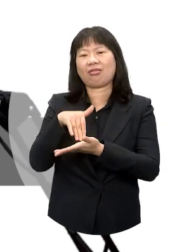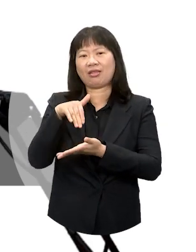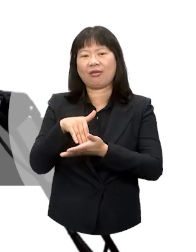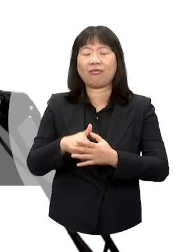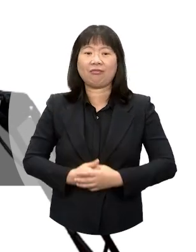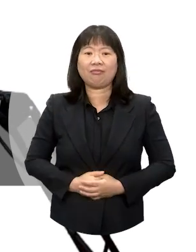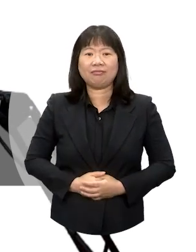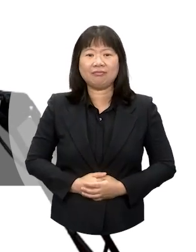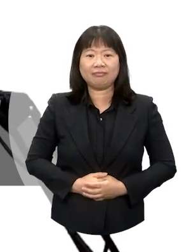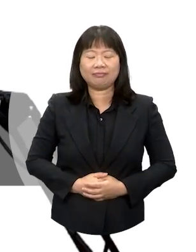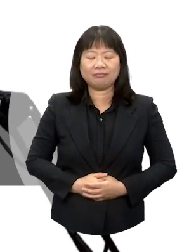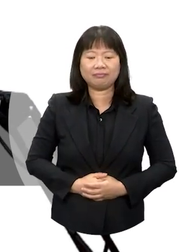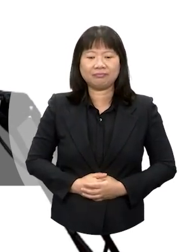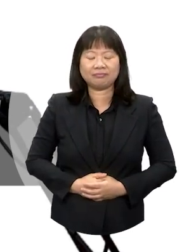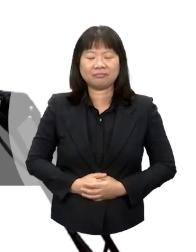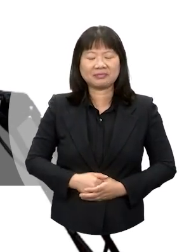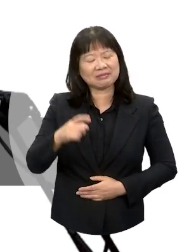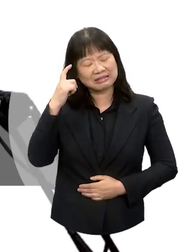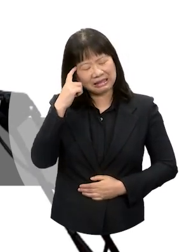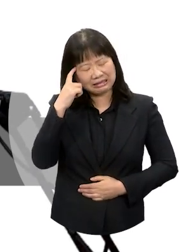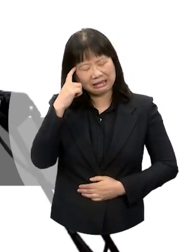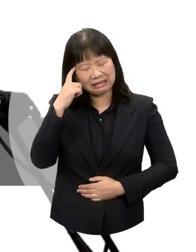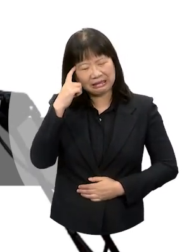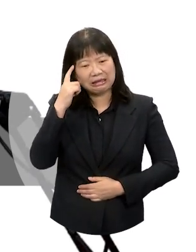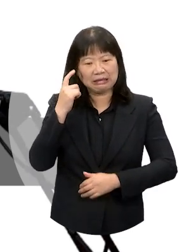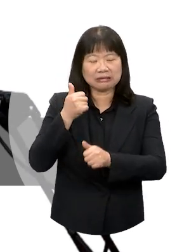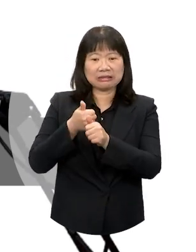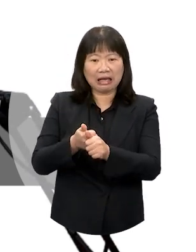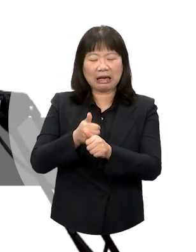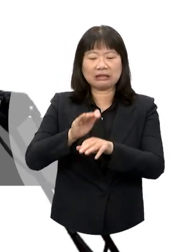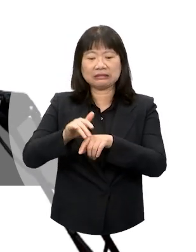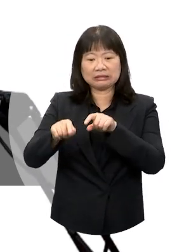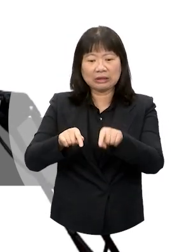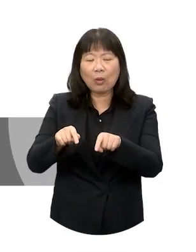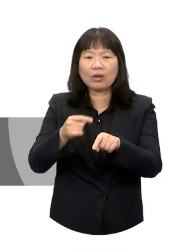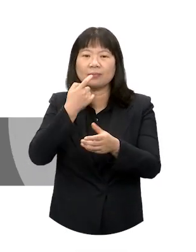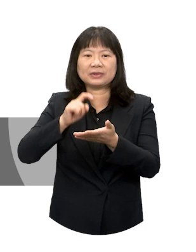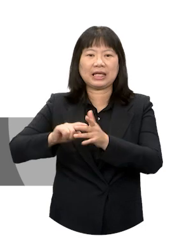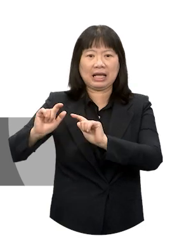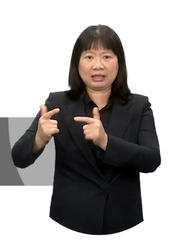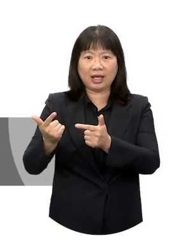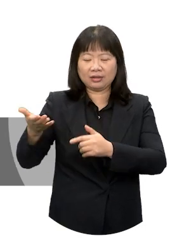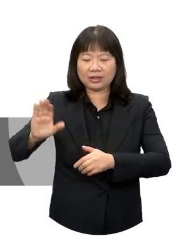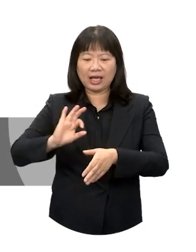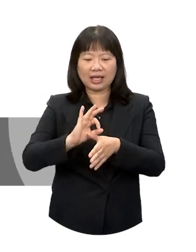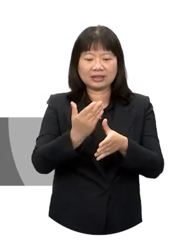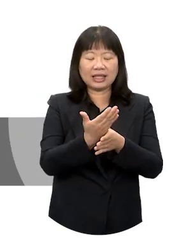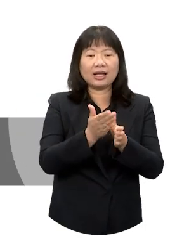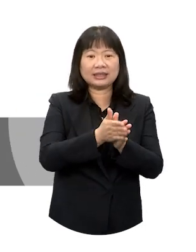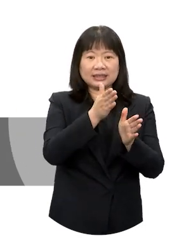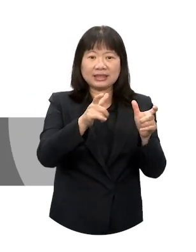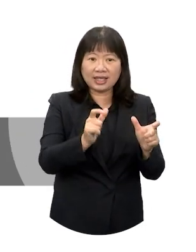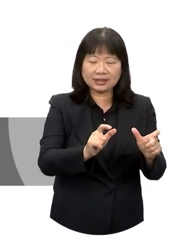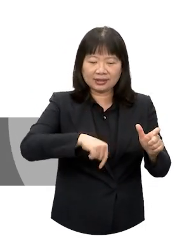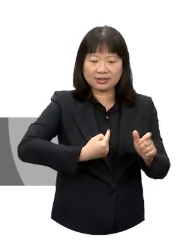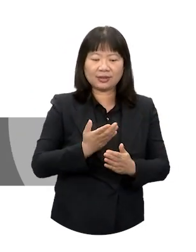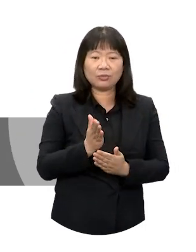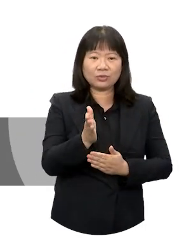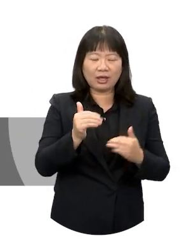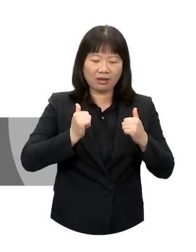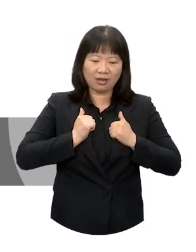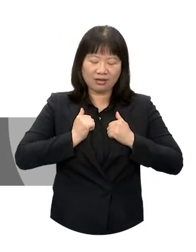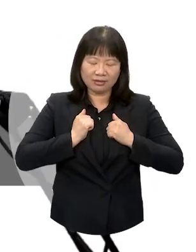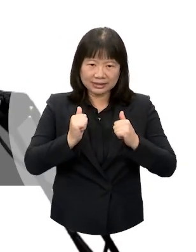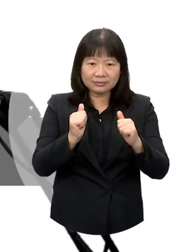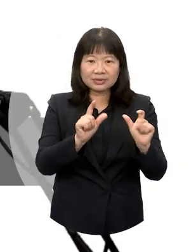반성하게 되는데요. 이 사실 생각한 대로 사는 게 쉽지만은 않잖아요. 그런데요, 안양시에는 자신의 분야에서